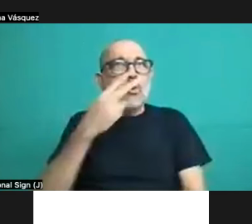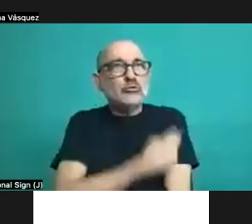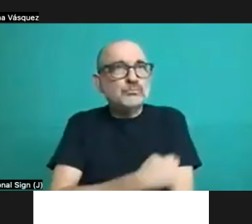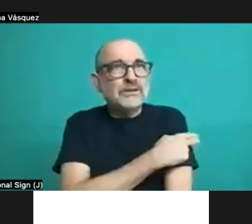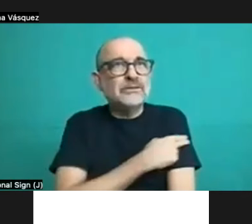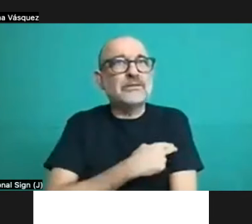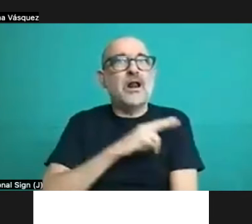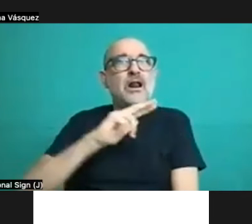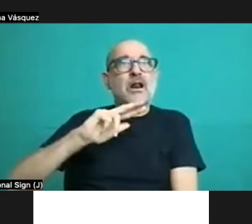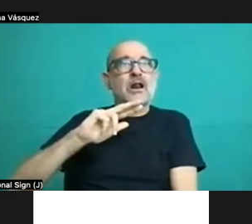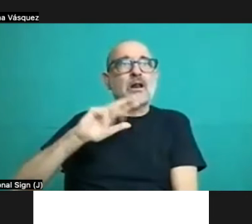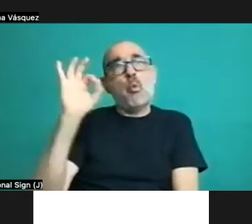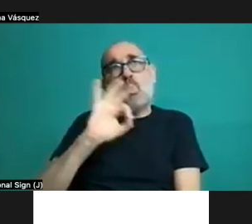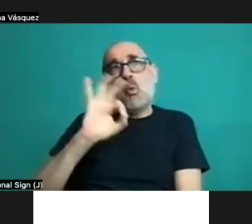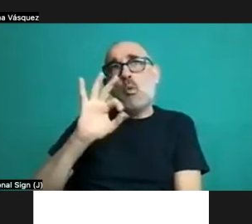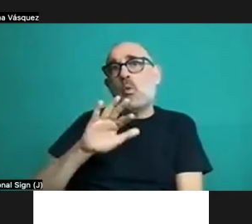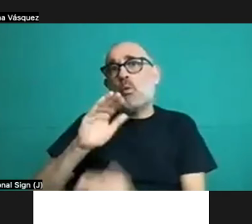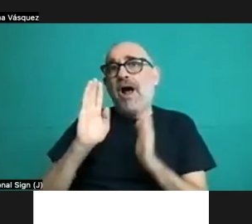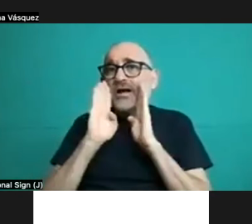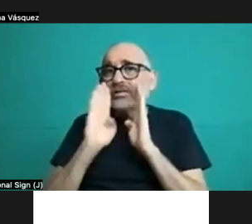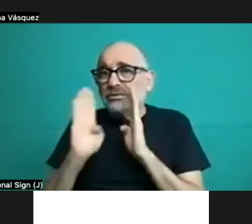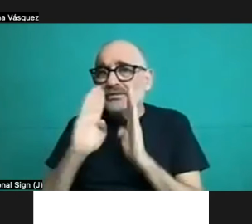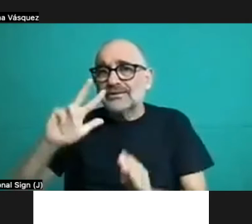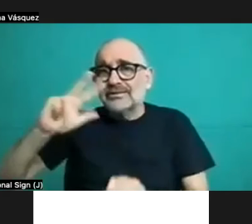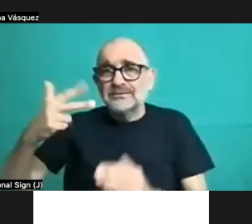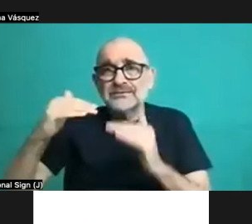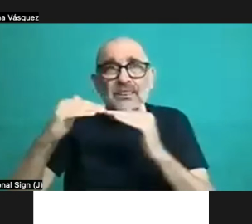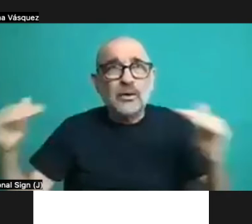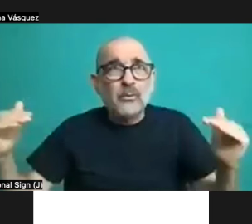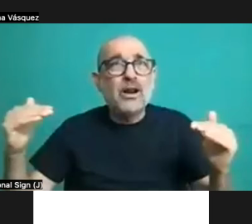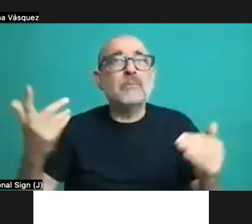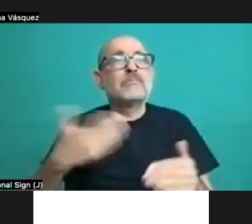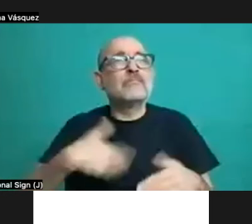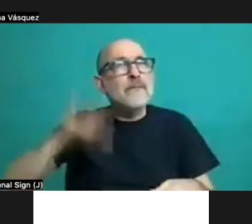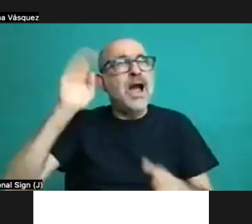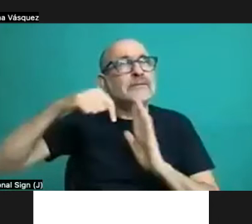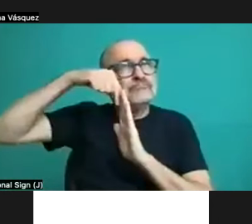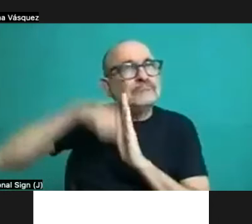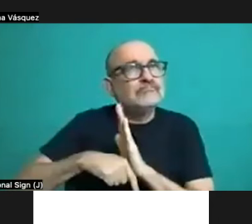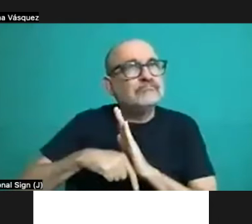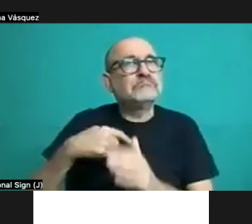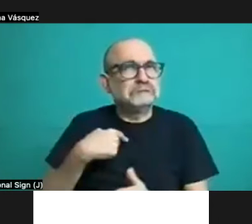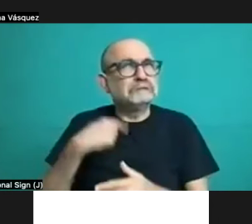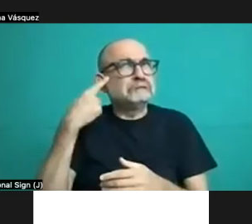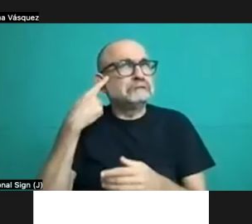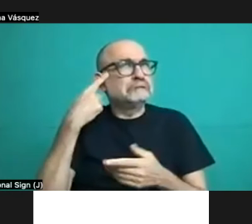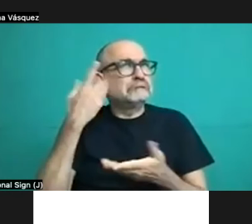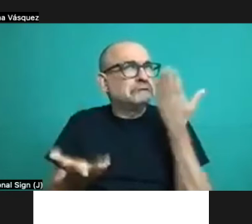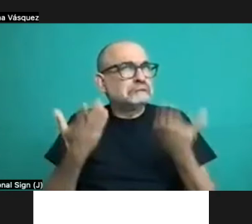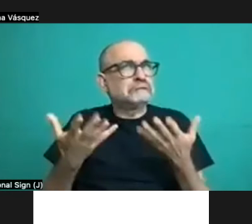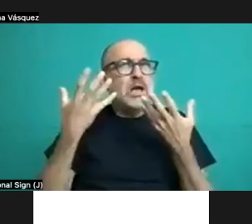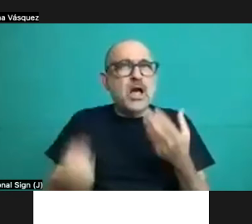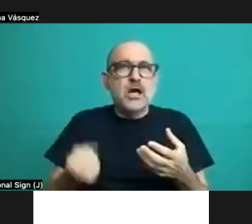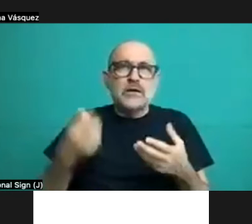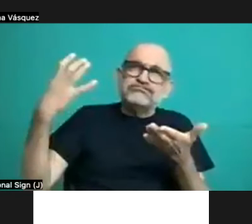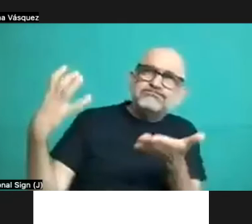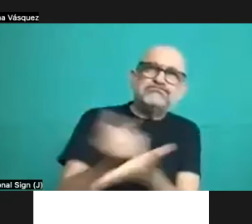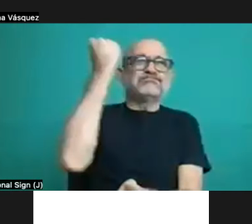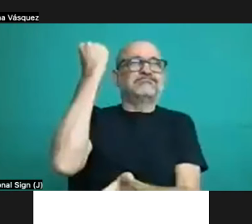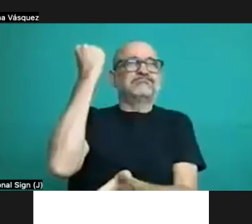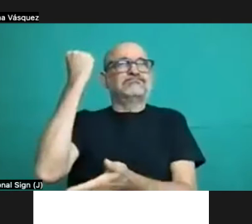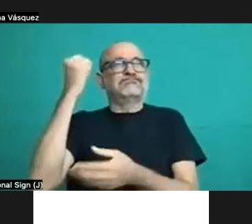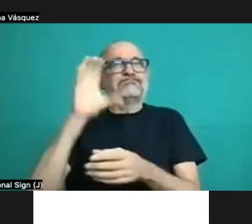aussi pour incorporer, pour intégrer les patients dans les cas. Par exemple, quelqu'un parlait de quelques situations. Je pense que Dr.